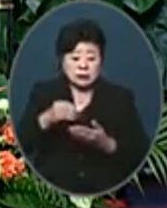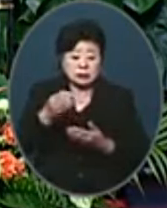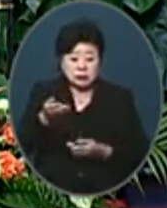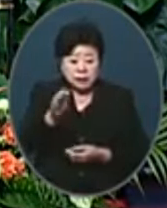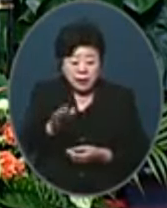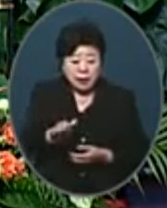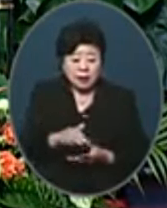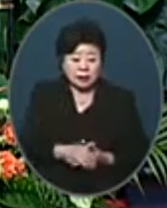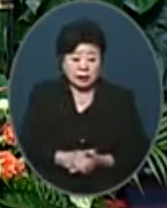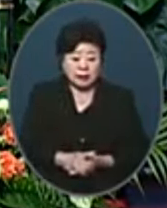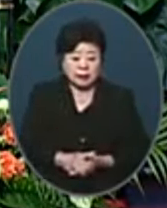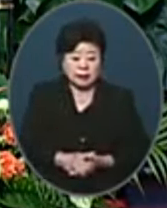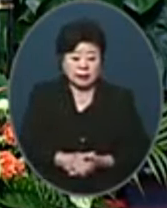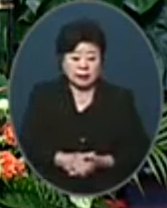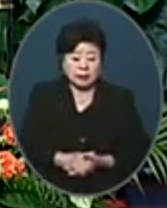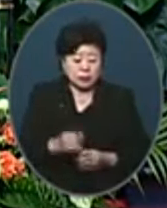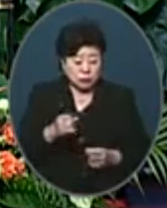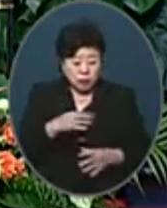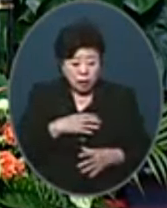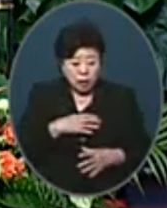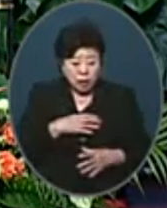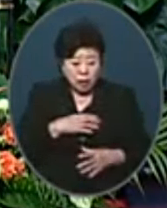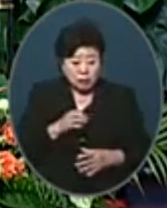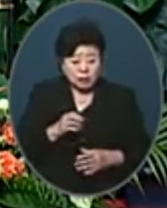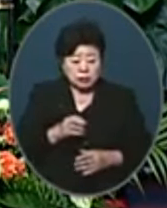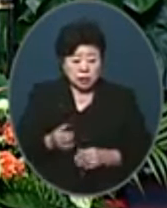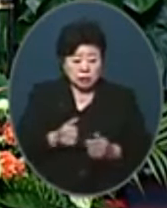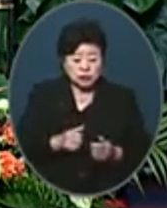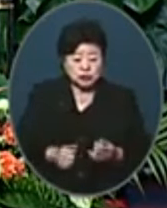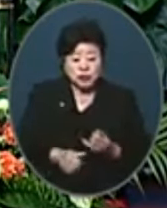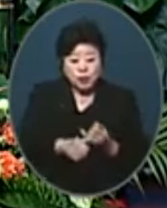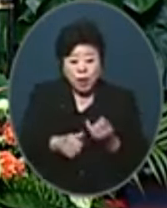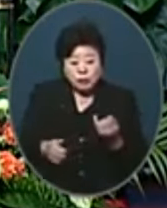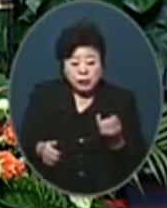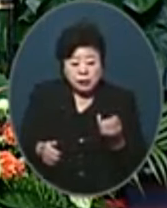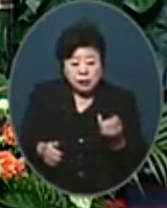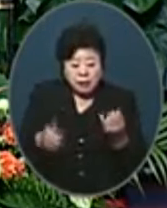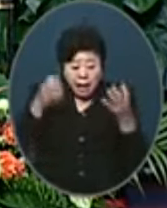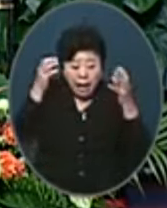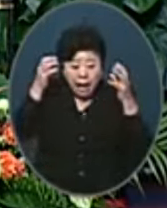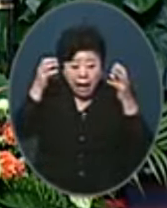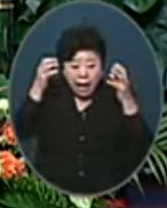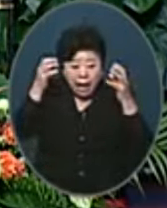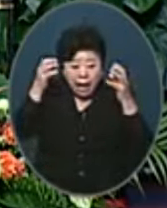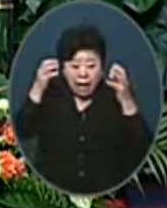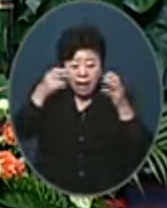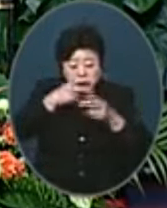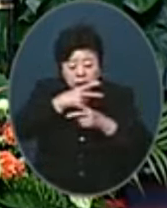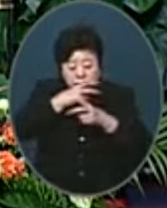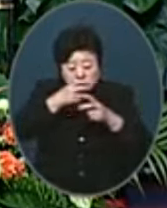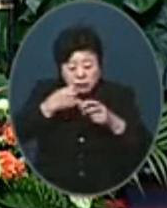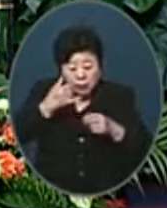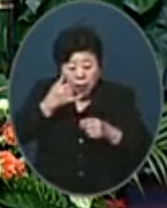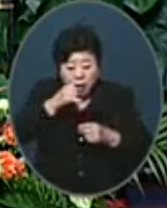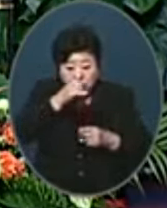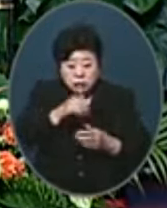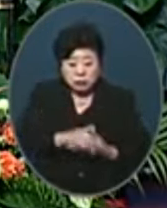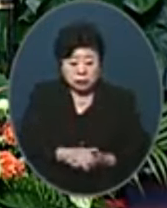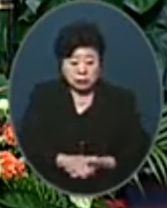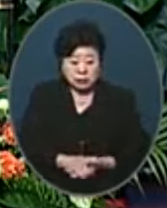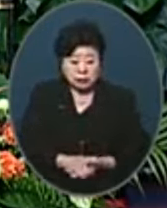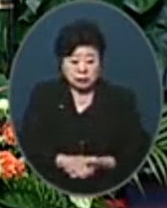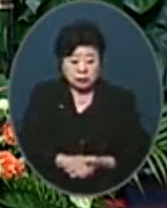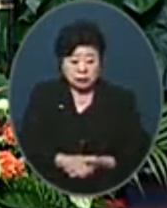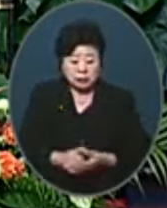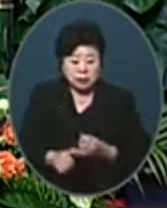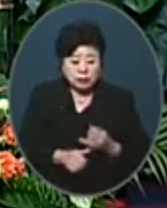그런데 놀란 것은 그곳에 바로 죽은 과부의 아이들이 곤히 잠을 자고 있었습니다.